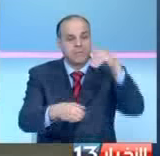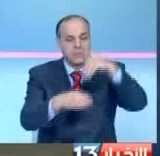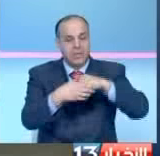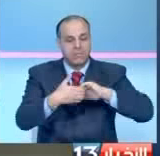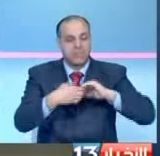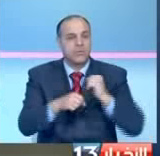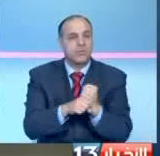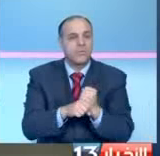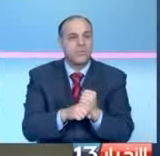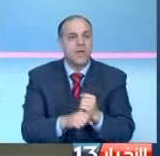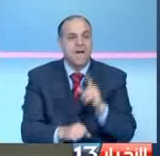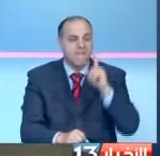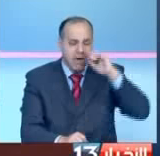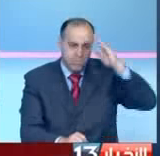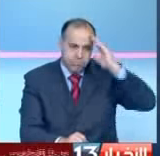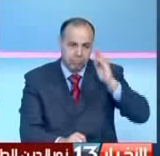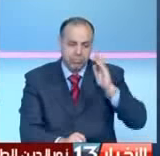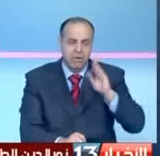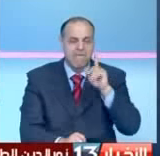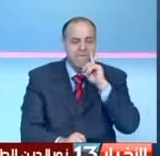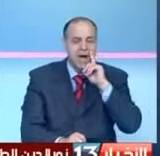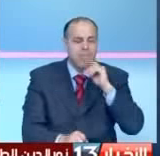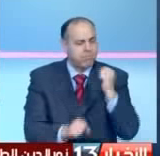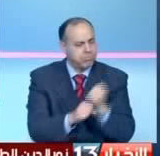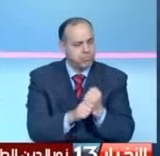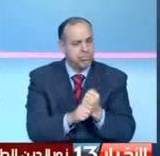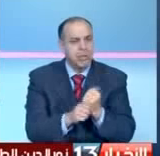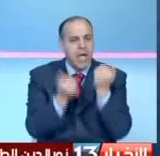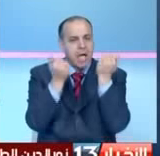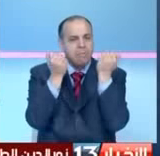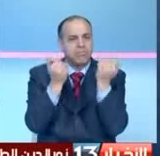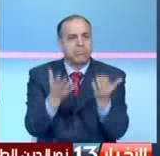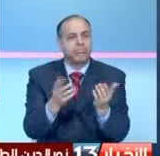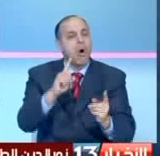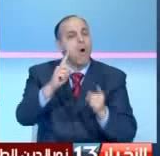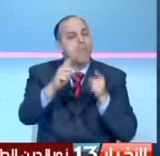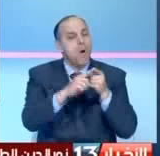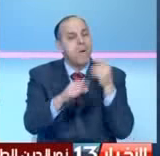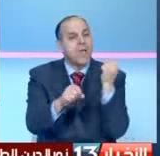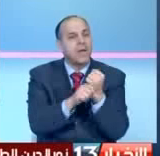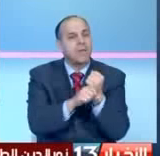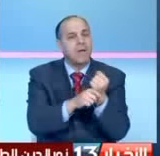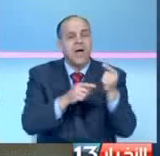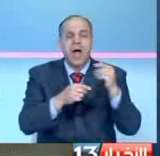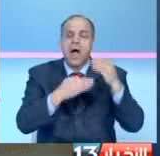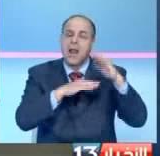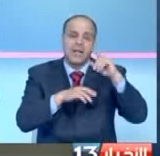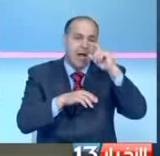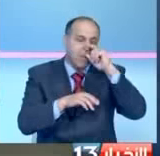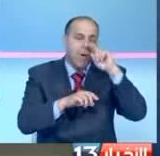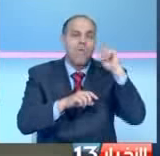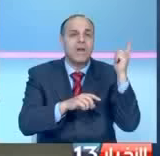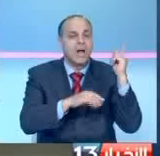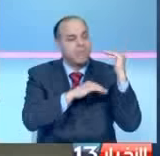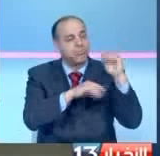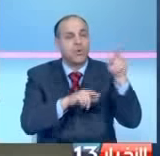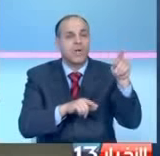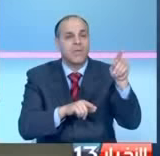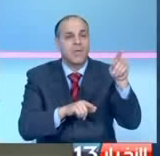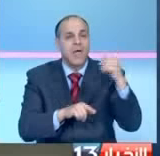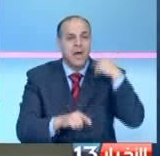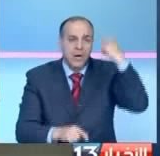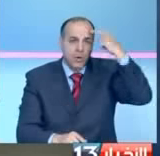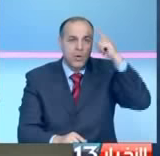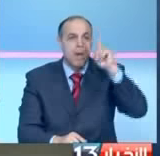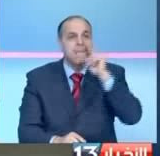منظمتنا. هذه المناضلة النقابية أسندت لها مهمة العلاقات العربية والدولية، لأننا